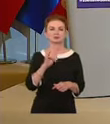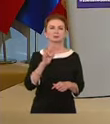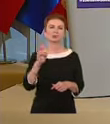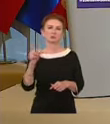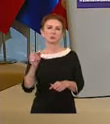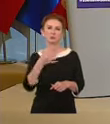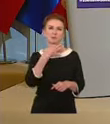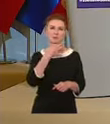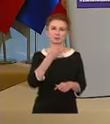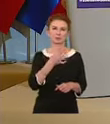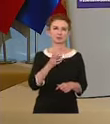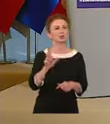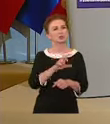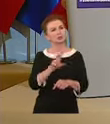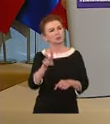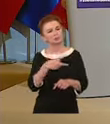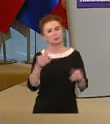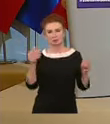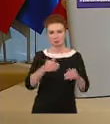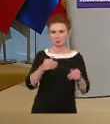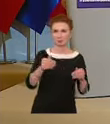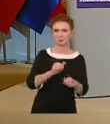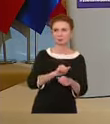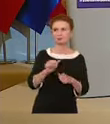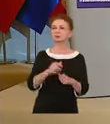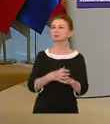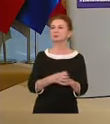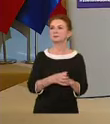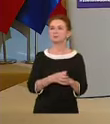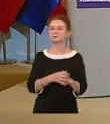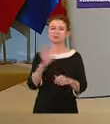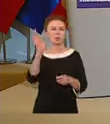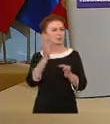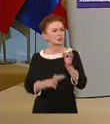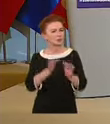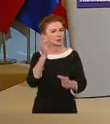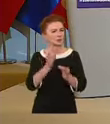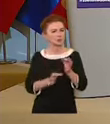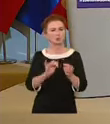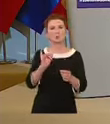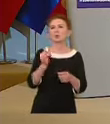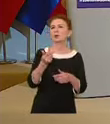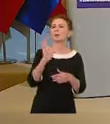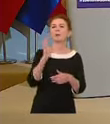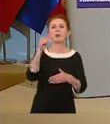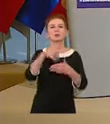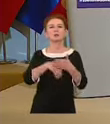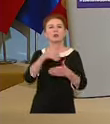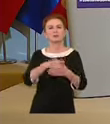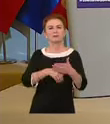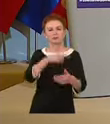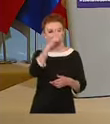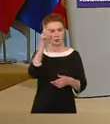pyta o to, czy i kiedy można się spodziewać szczegółowych rekomendacji rządu dotyczących zachowania się wyborców w dniu wyborów prezydenckich, tak by